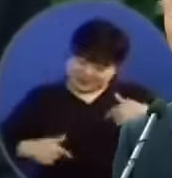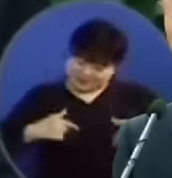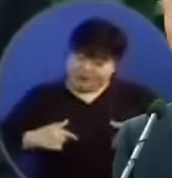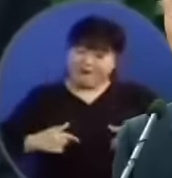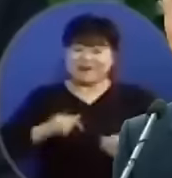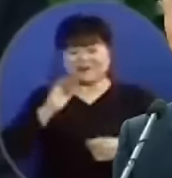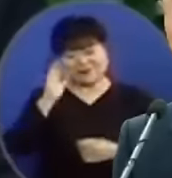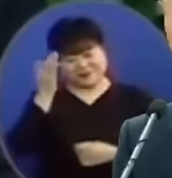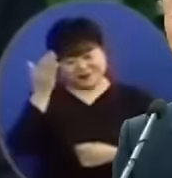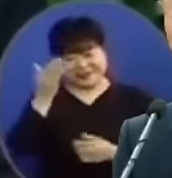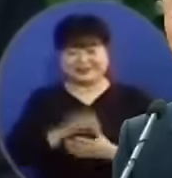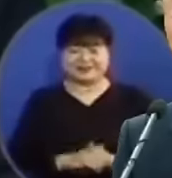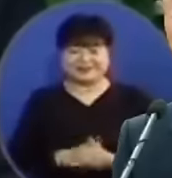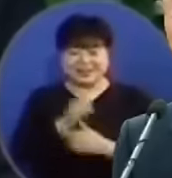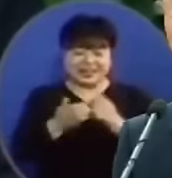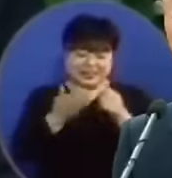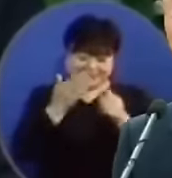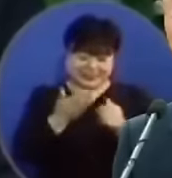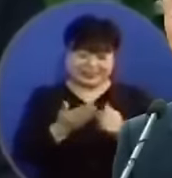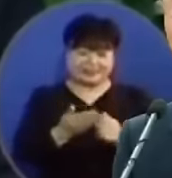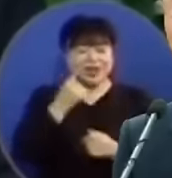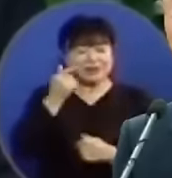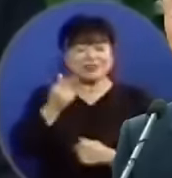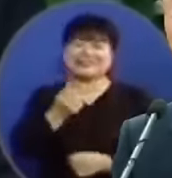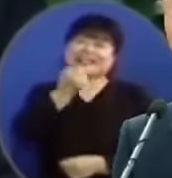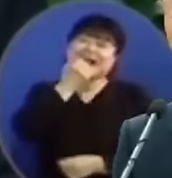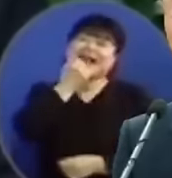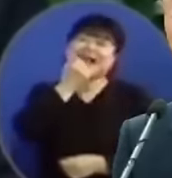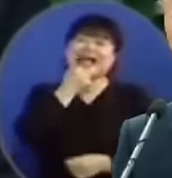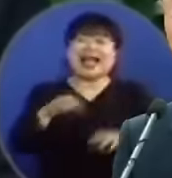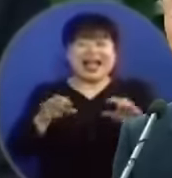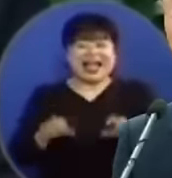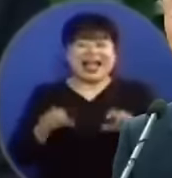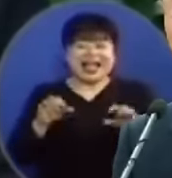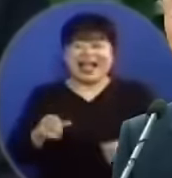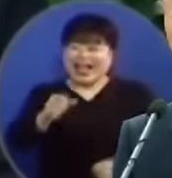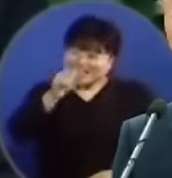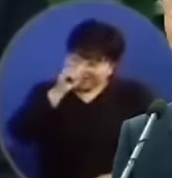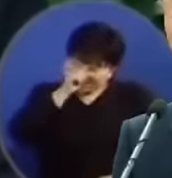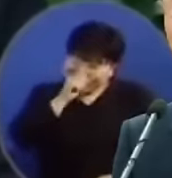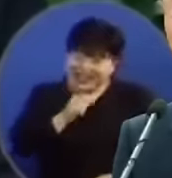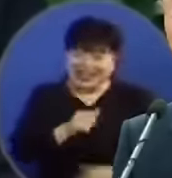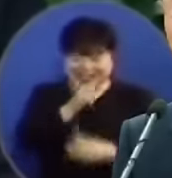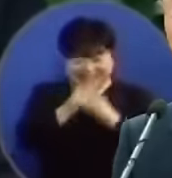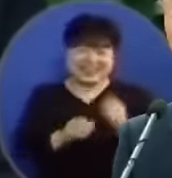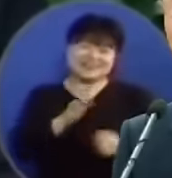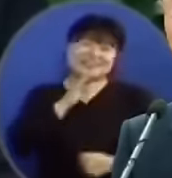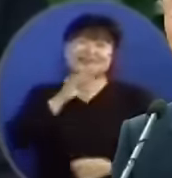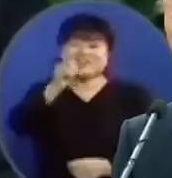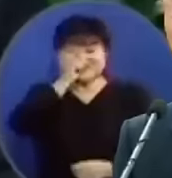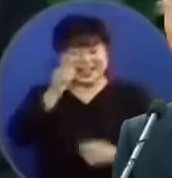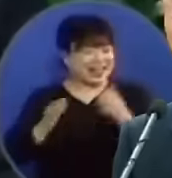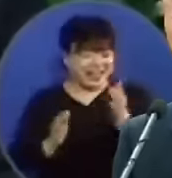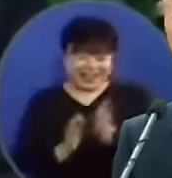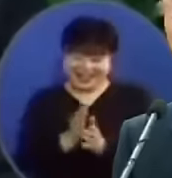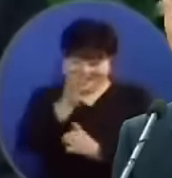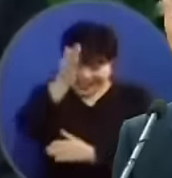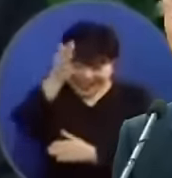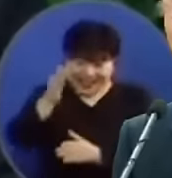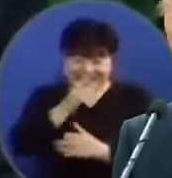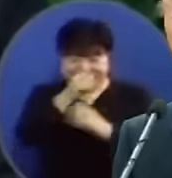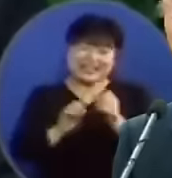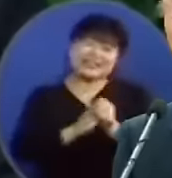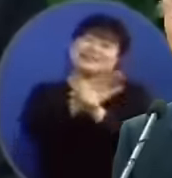것입니다. 그러므로 하나님 우리 아버지 하하하하 좋다. 하나님 참 좋다. 할렐루야. 하나님